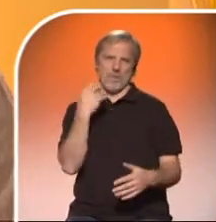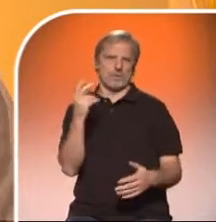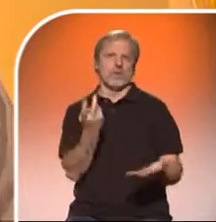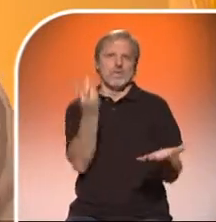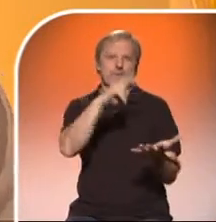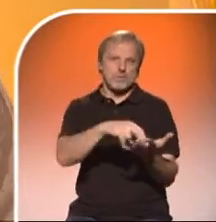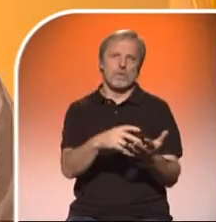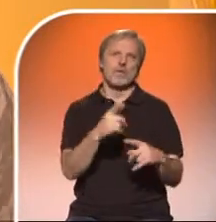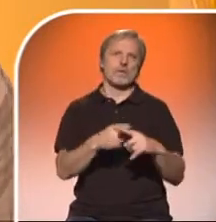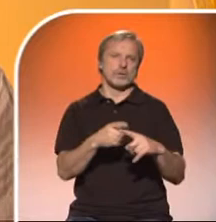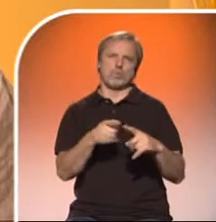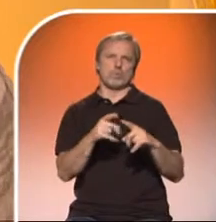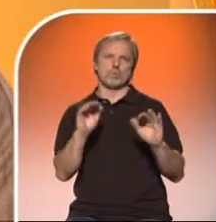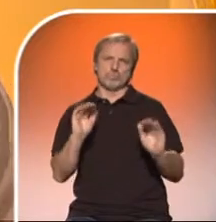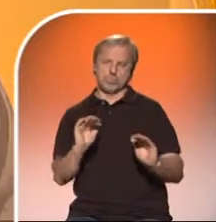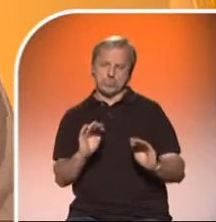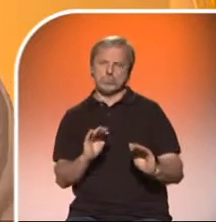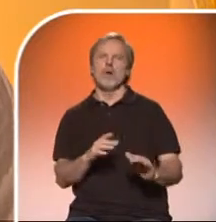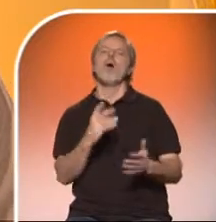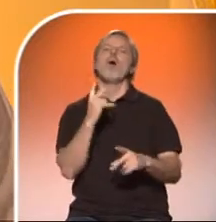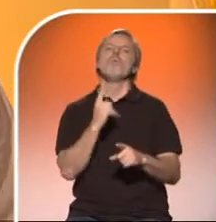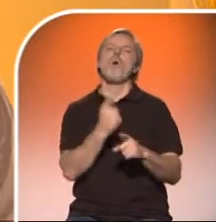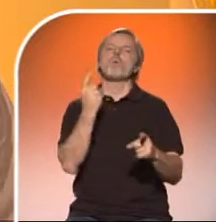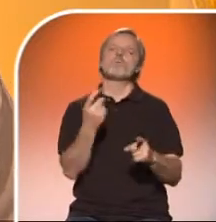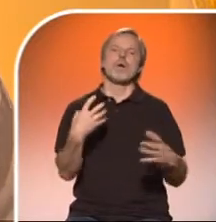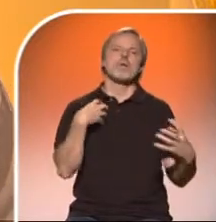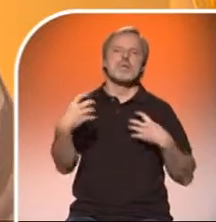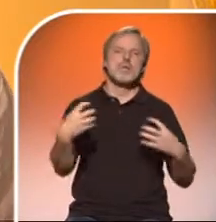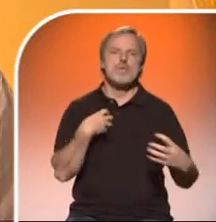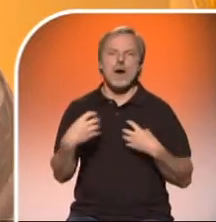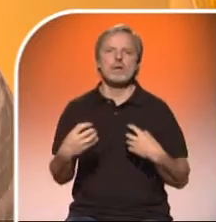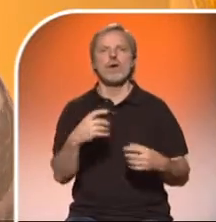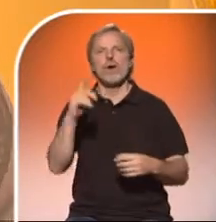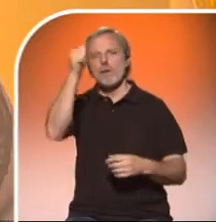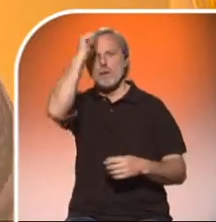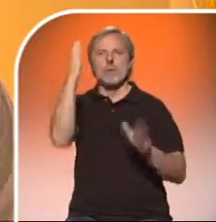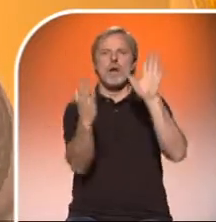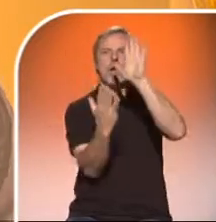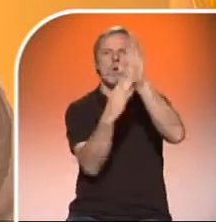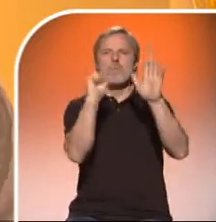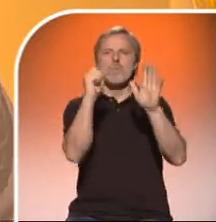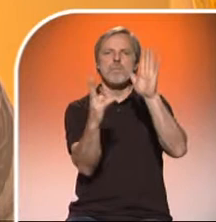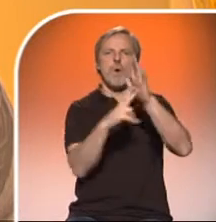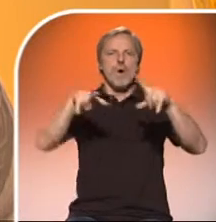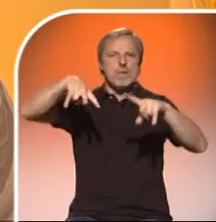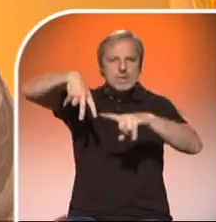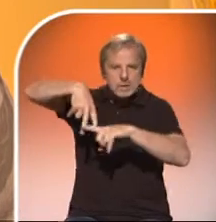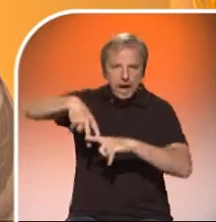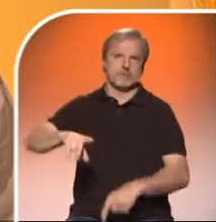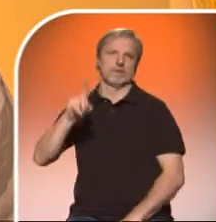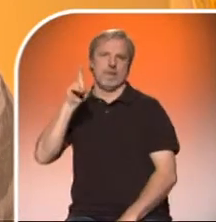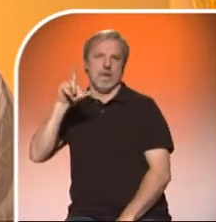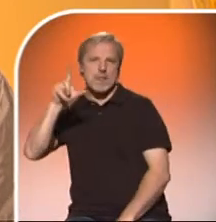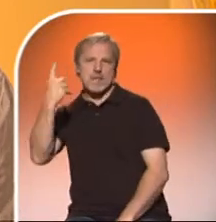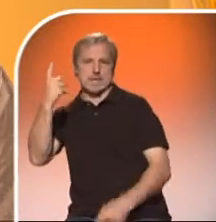jsem muzikálu Monalíza, což je pár termínů, kde hraju. Teď se starám takhle o tohleto děcko, který je dřív na světě.